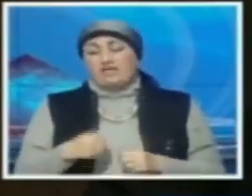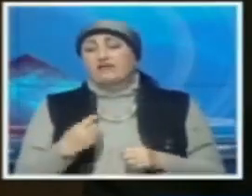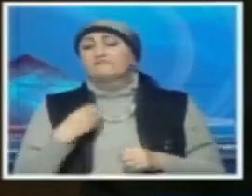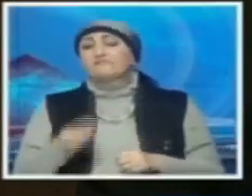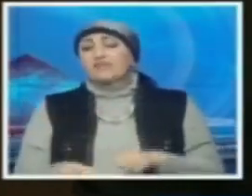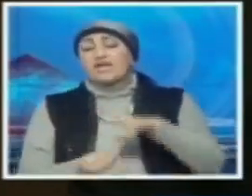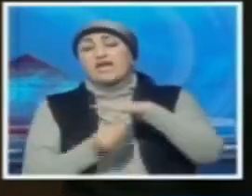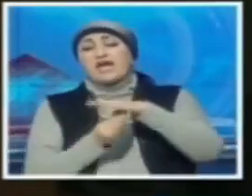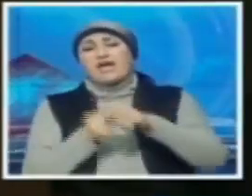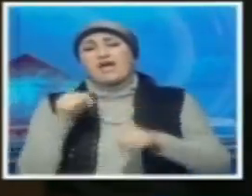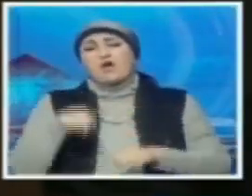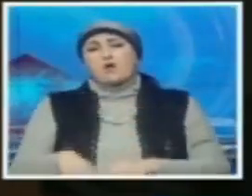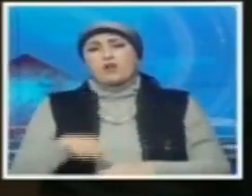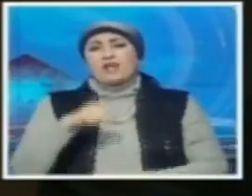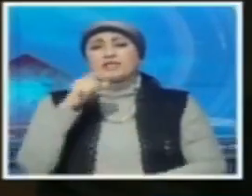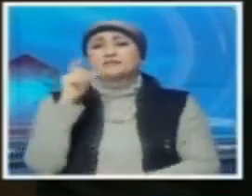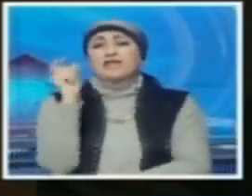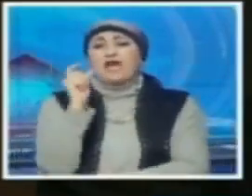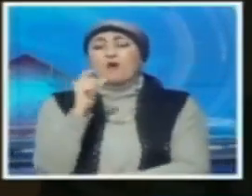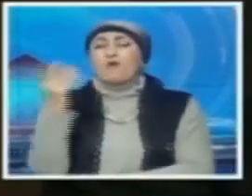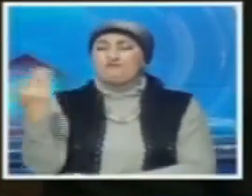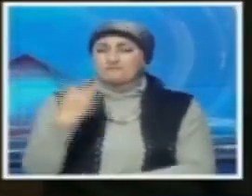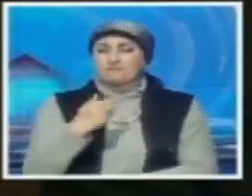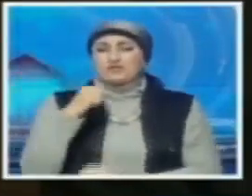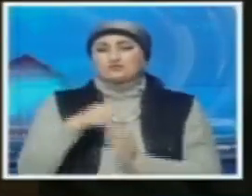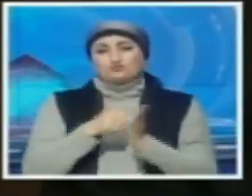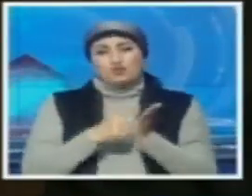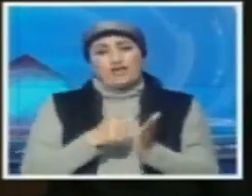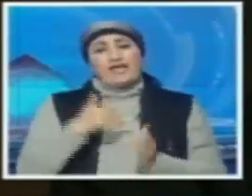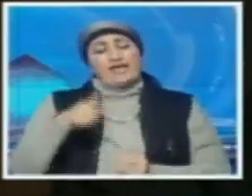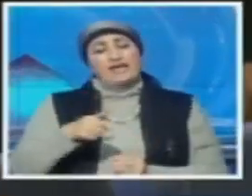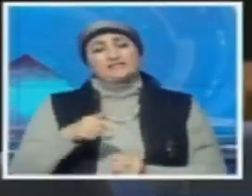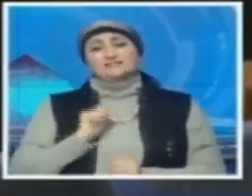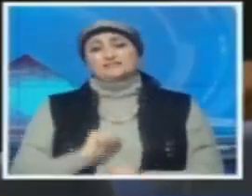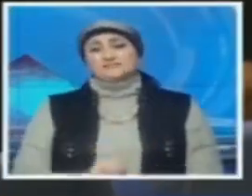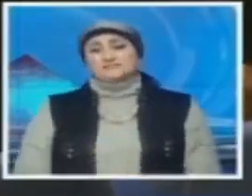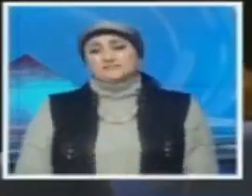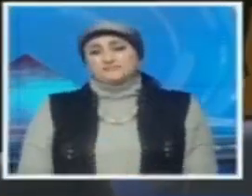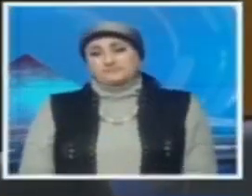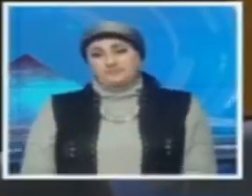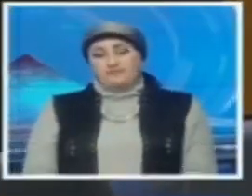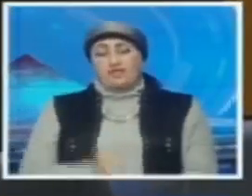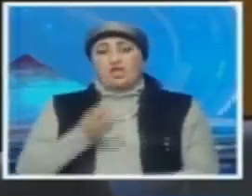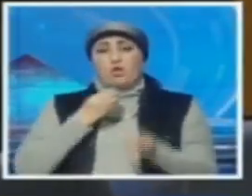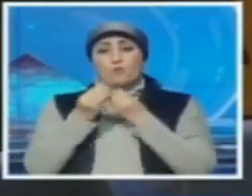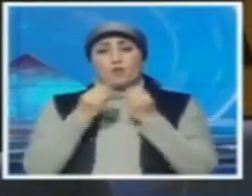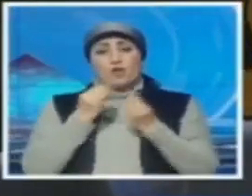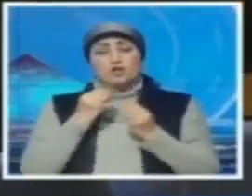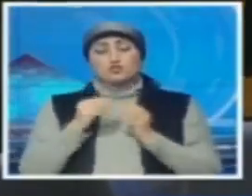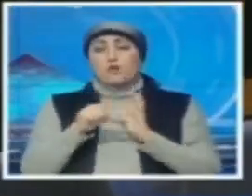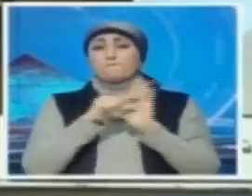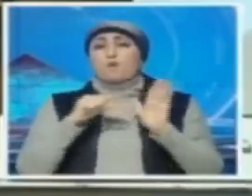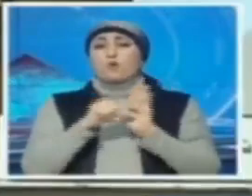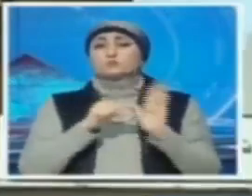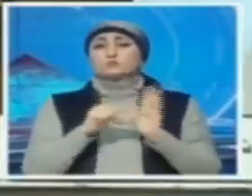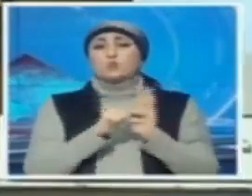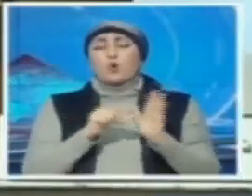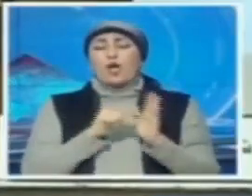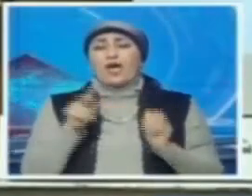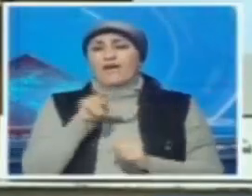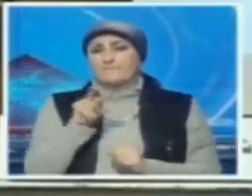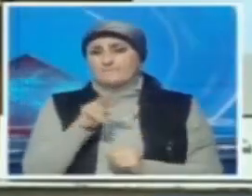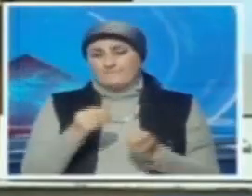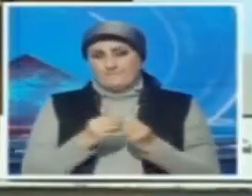سوف يتم تخريجهم وانهم شهادات تدريب ان شاء الله باذن الله، وان هم اتموا هذه الدوره. مناقشتنا وموضوعاتنا دارت بين اعضاء